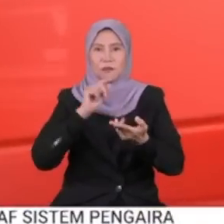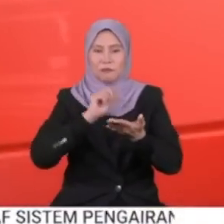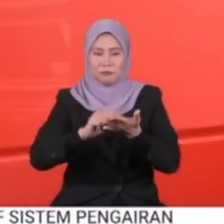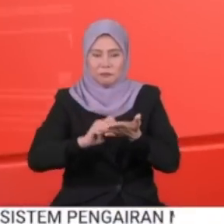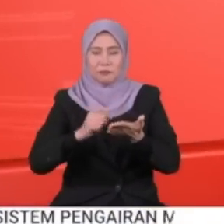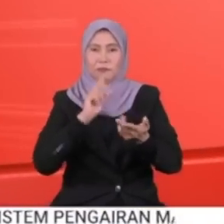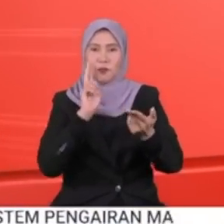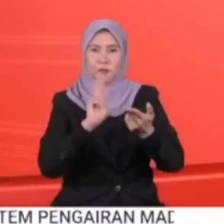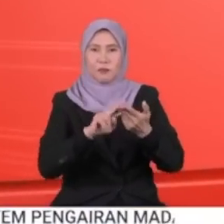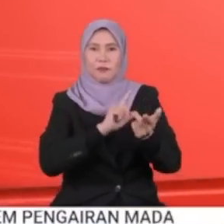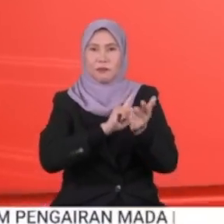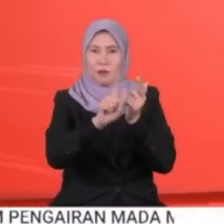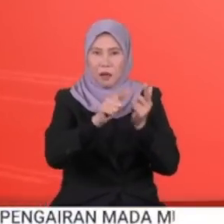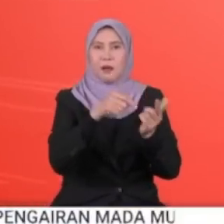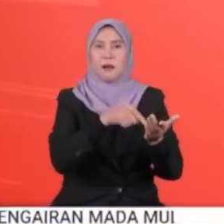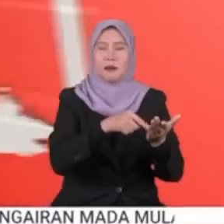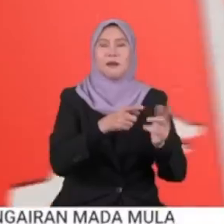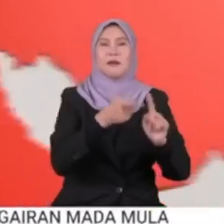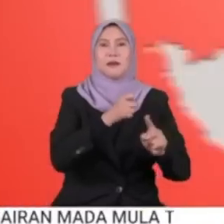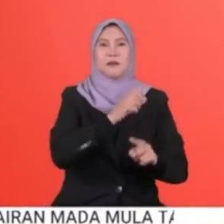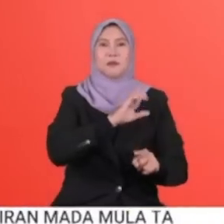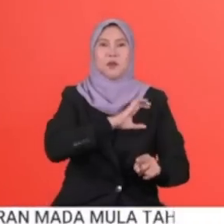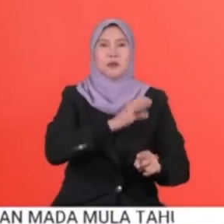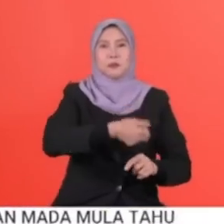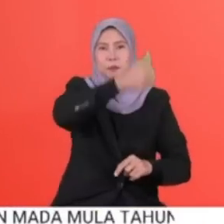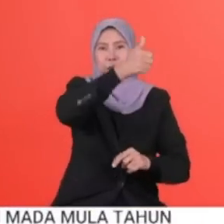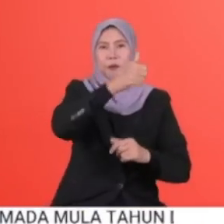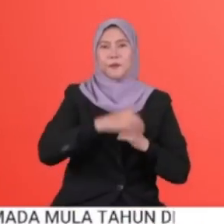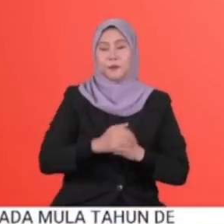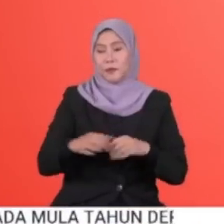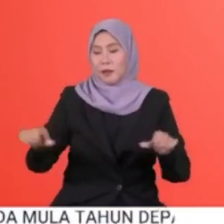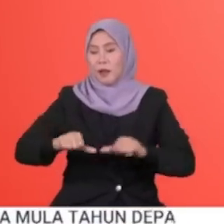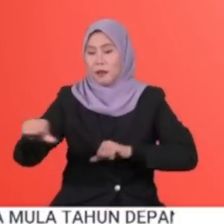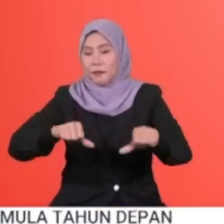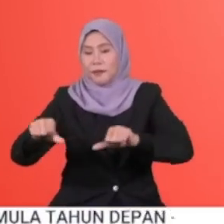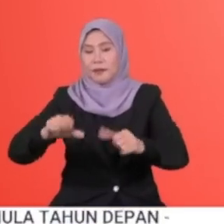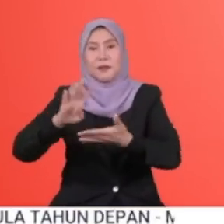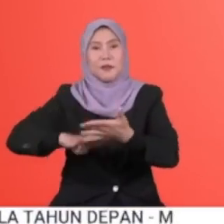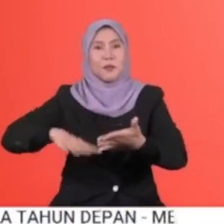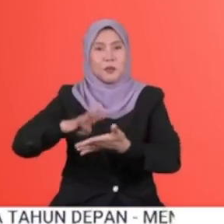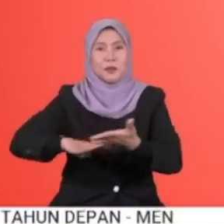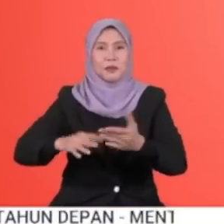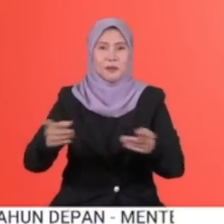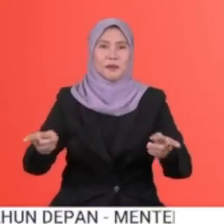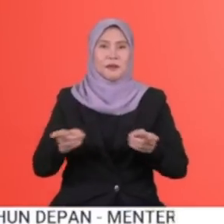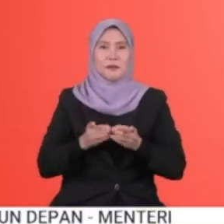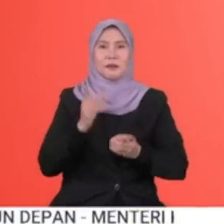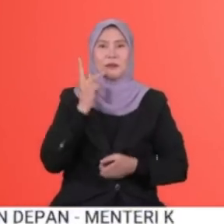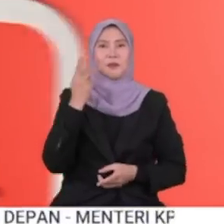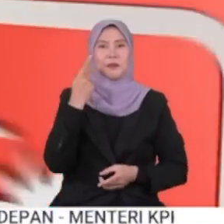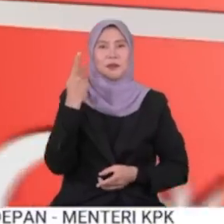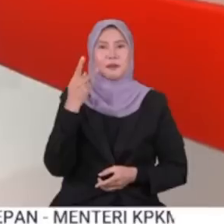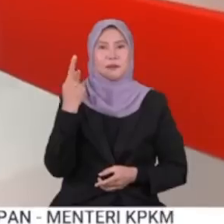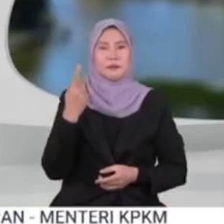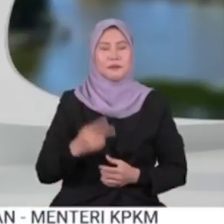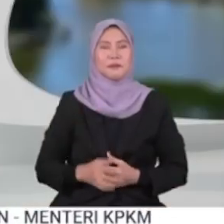Ketua Polis Daerah. Ia bertujuan mengekang pertambahan kegiatan perjudian khususnya di daerah Kuching.